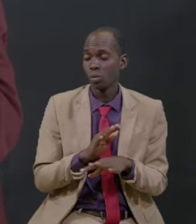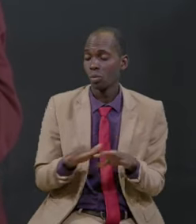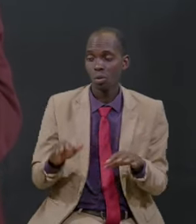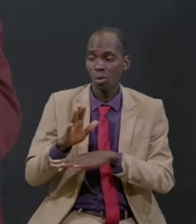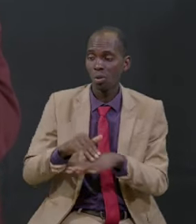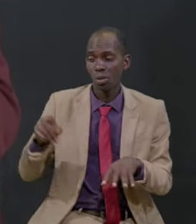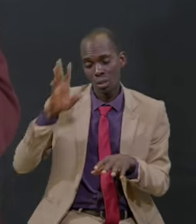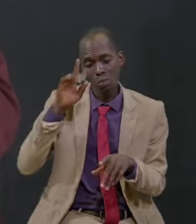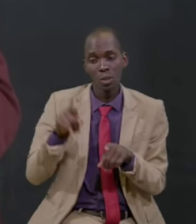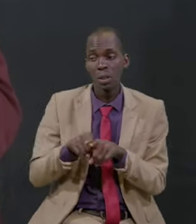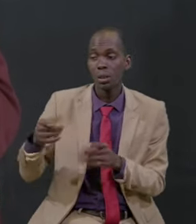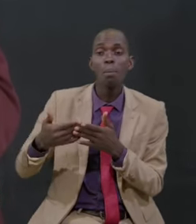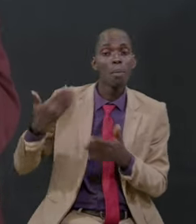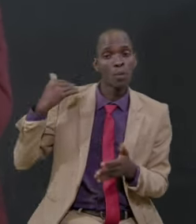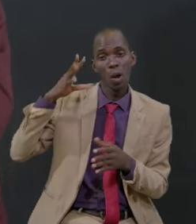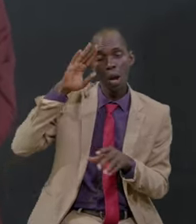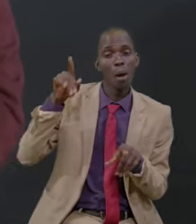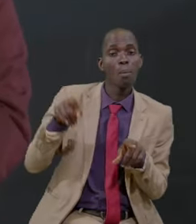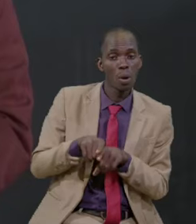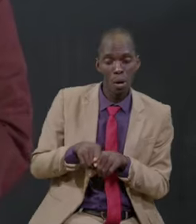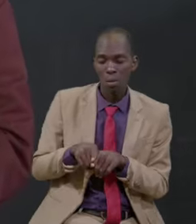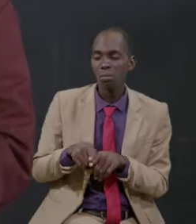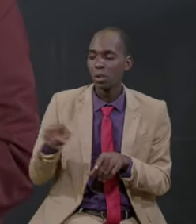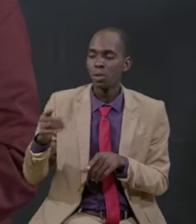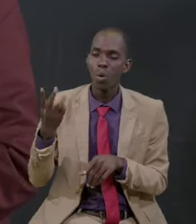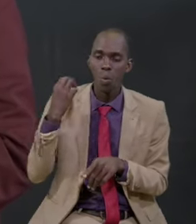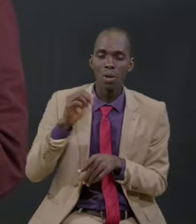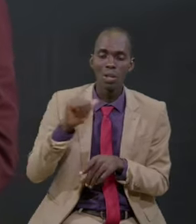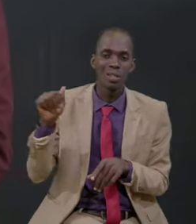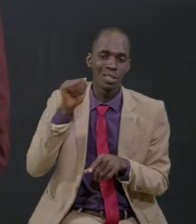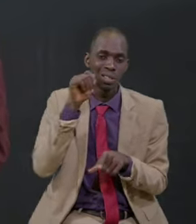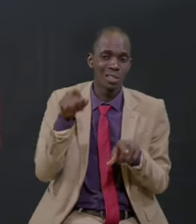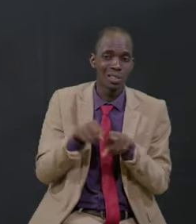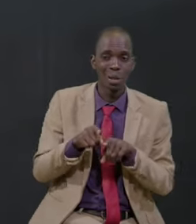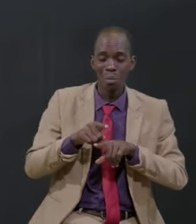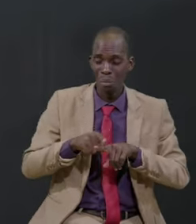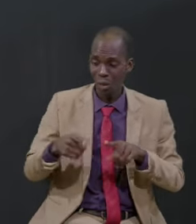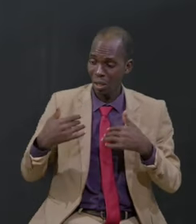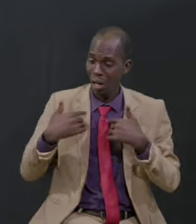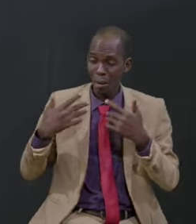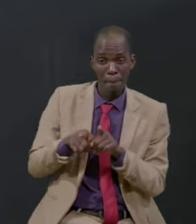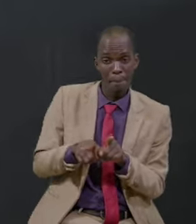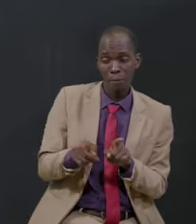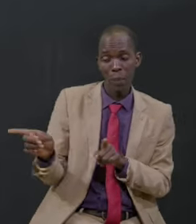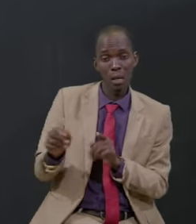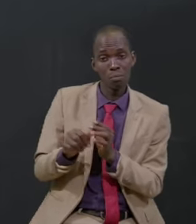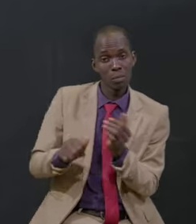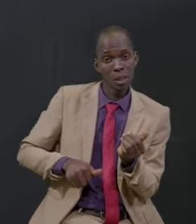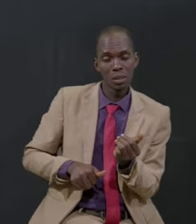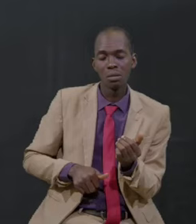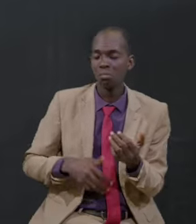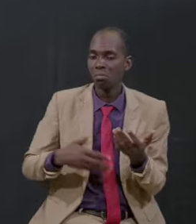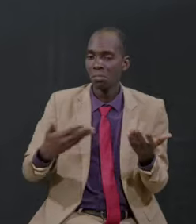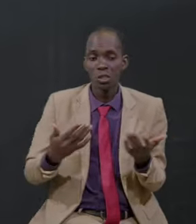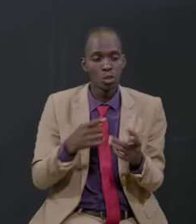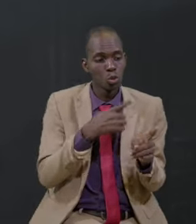frère, vous l'appelez sœur, mais elle était une sœur. Vous ramenez le pécheur, un pécheur de la voie où il